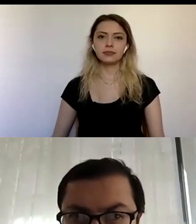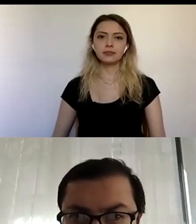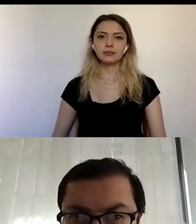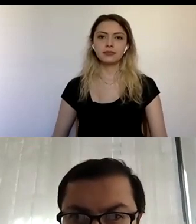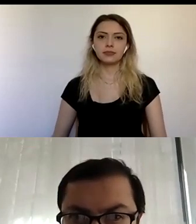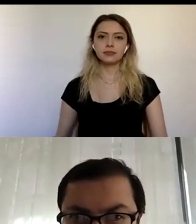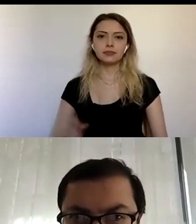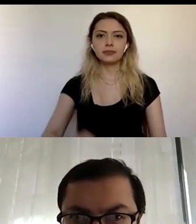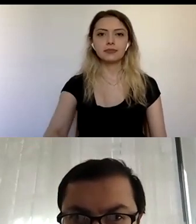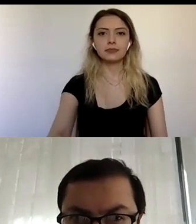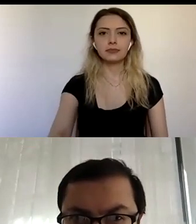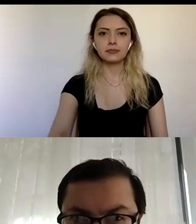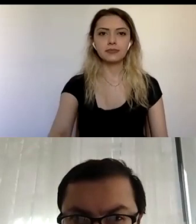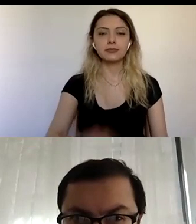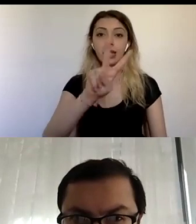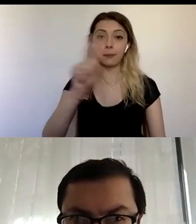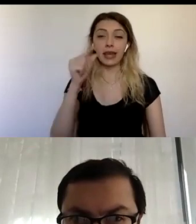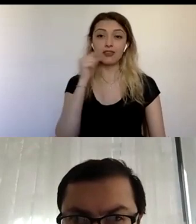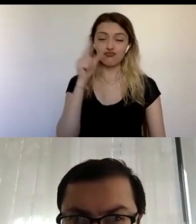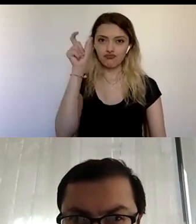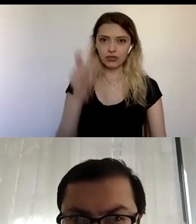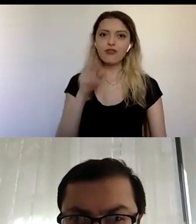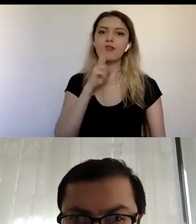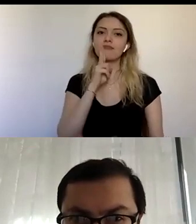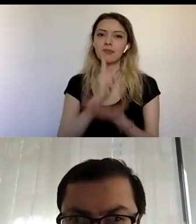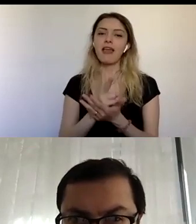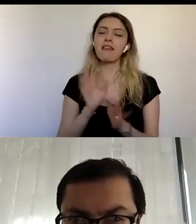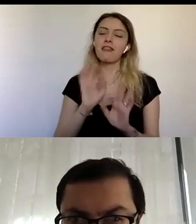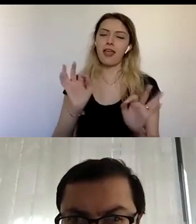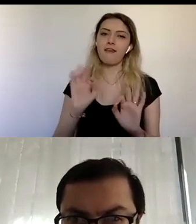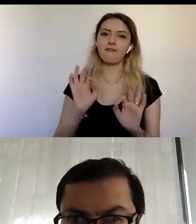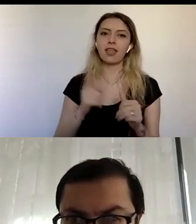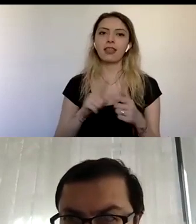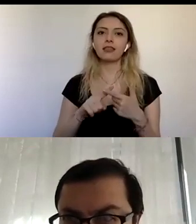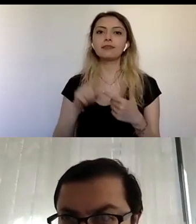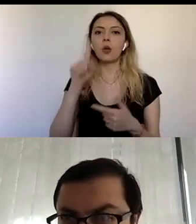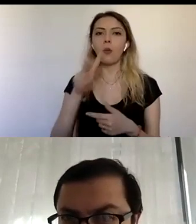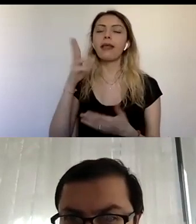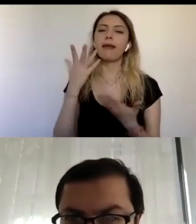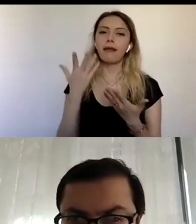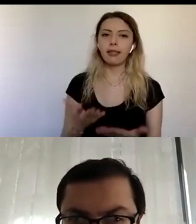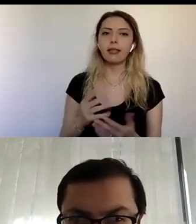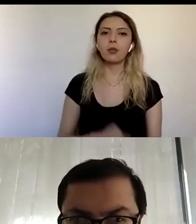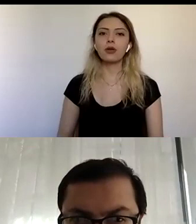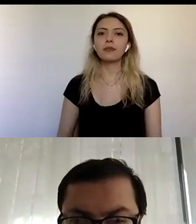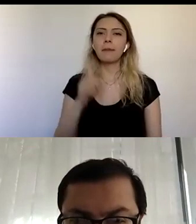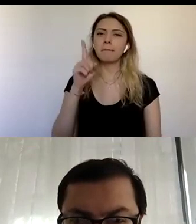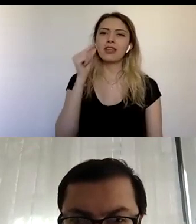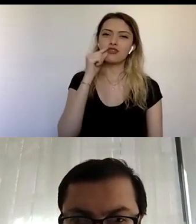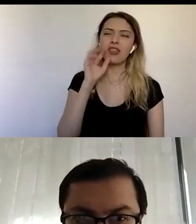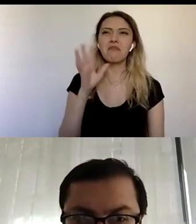anda 21 katılımcımız kesinlikle katılıyorum, 12 katılımcımız katılıyorum, 1 katılımcımız da emin değilim